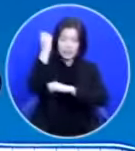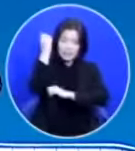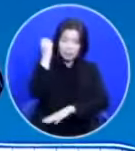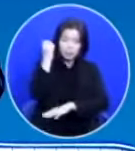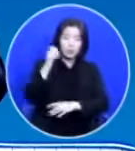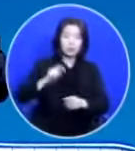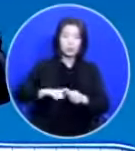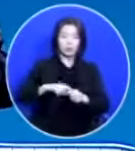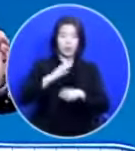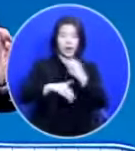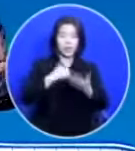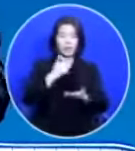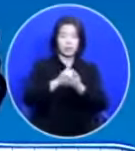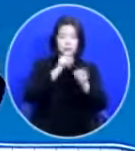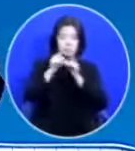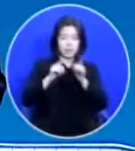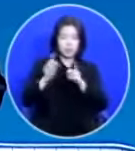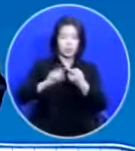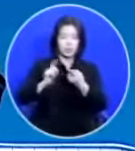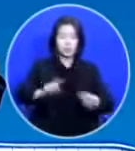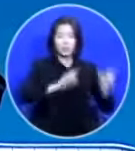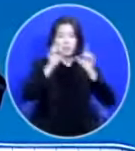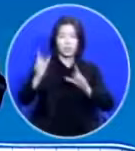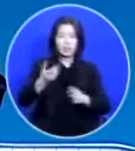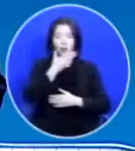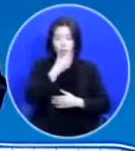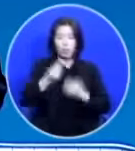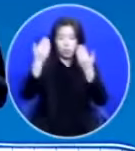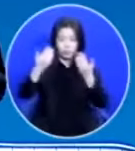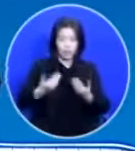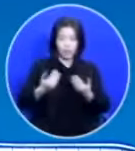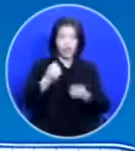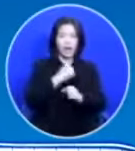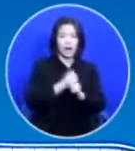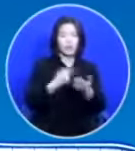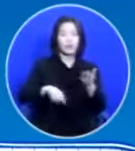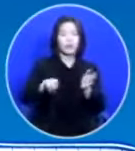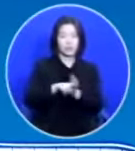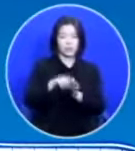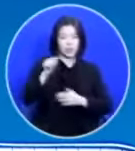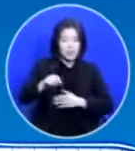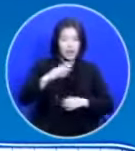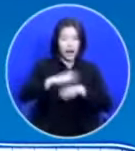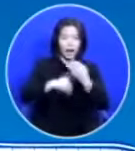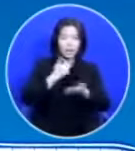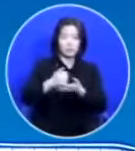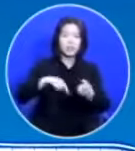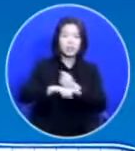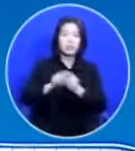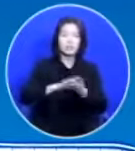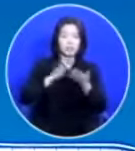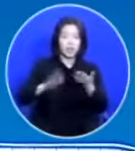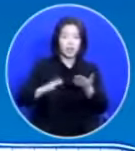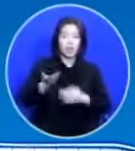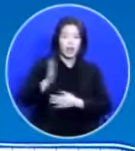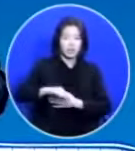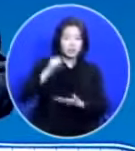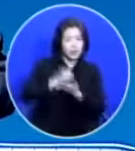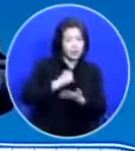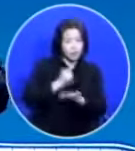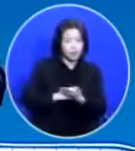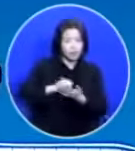하나님의 말씀대로 살아서 복을 받게 하려고 하심입니다 그게 하나님의 뜻이에요 그런데 안타깝게도 많은